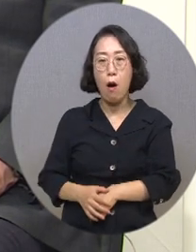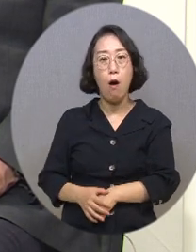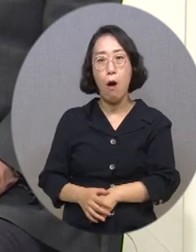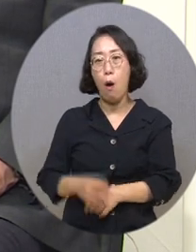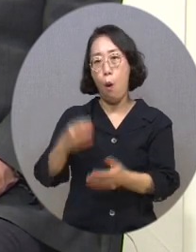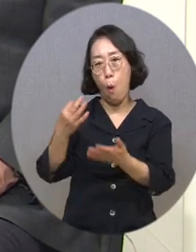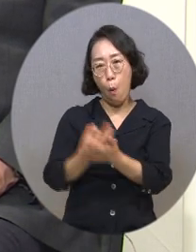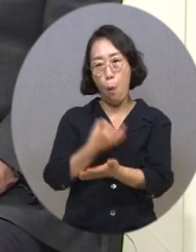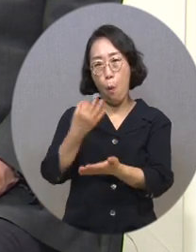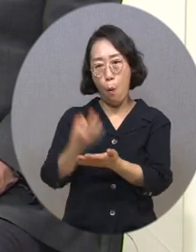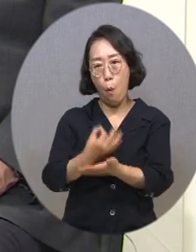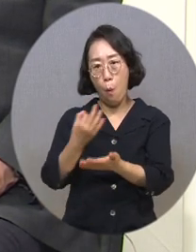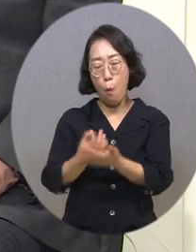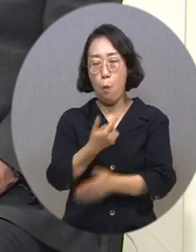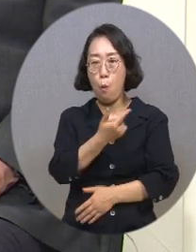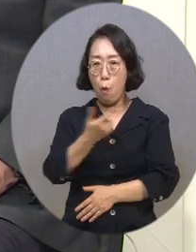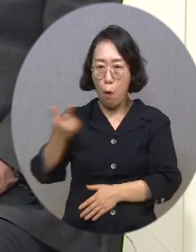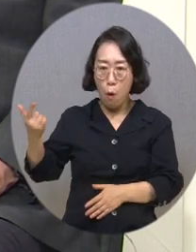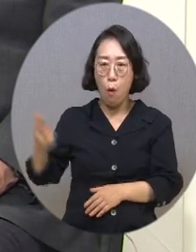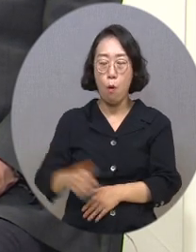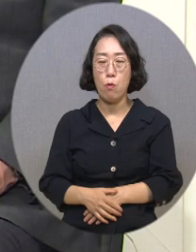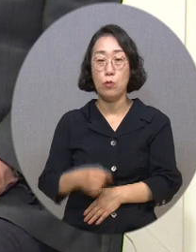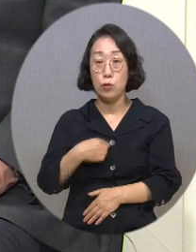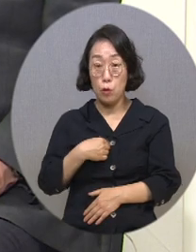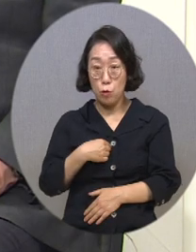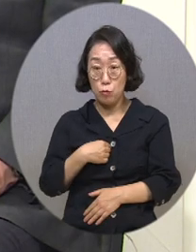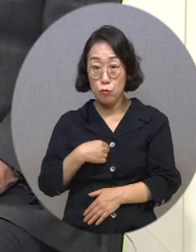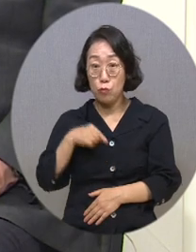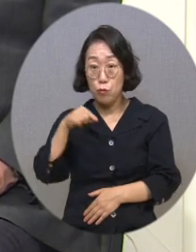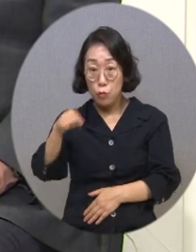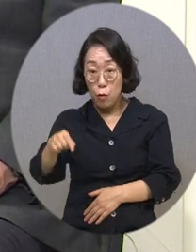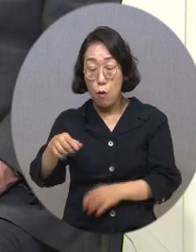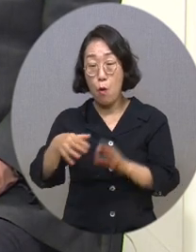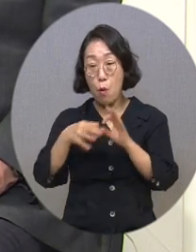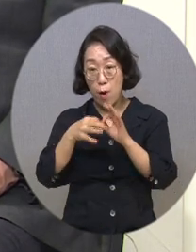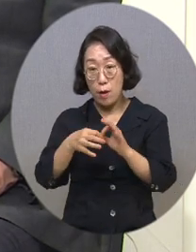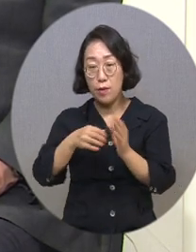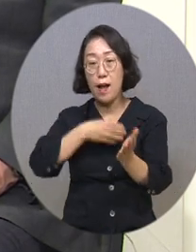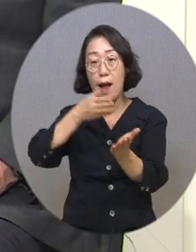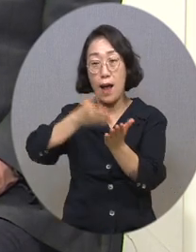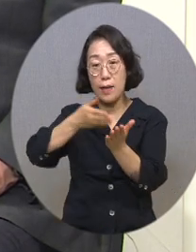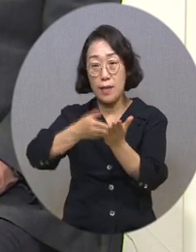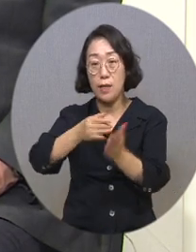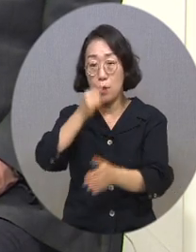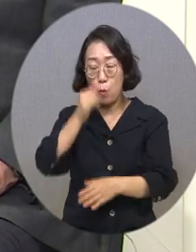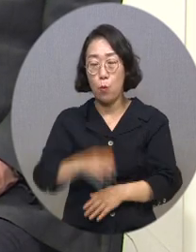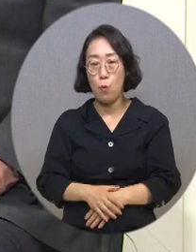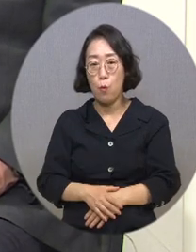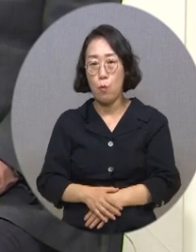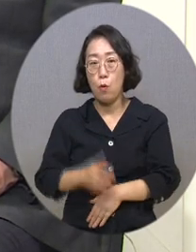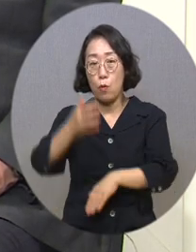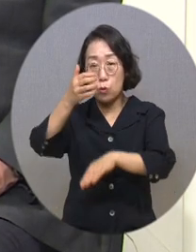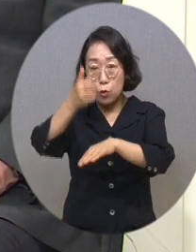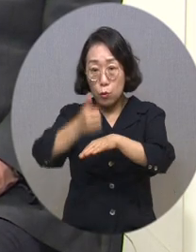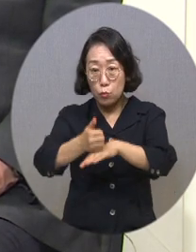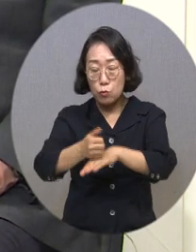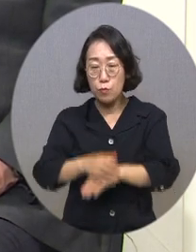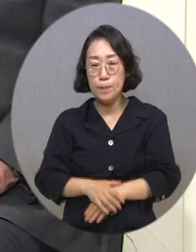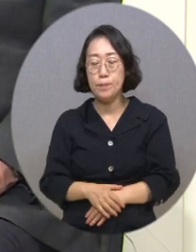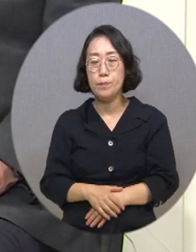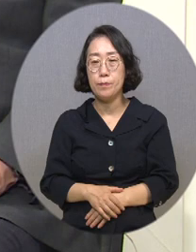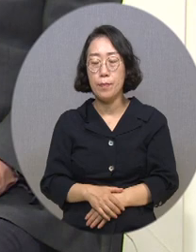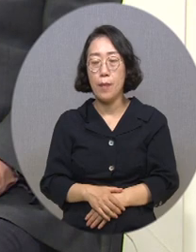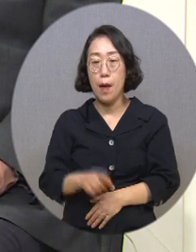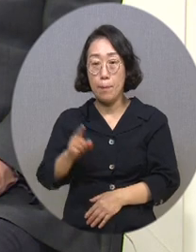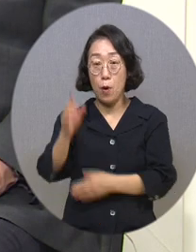넓게 펼쳐졌어요. 그래서 저도 그 플랫폼에 강의를 한 것들이 많고 그러면 어떤 일이 일어나냐면 제가